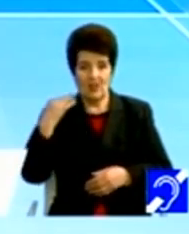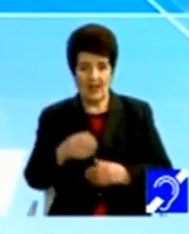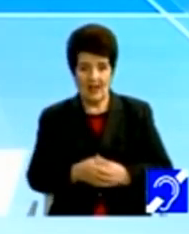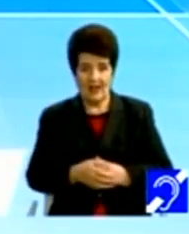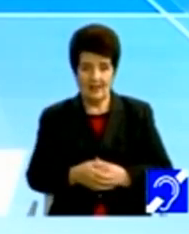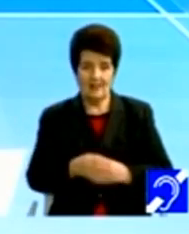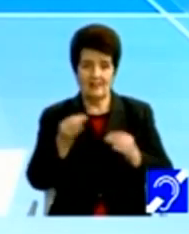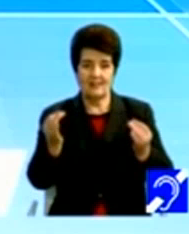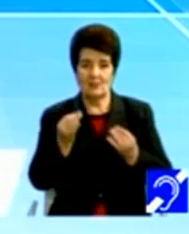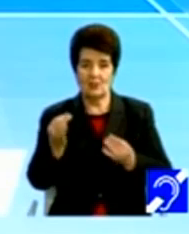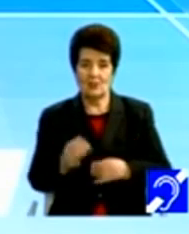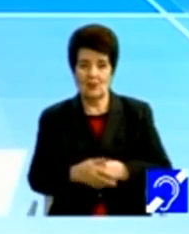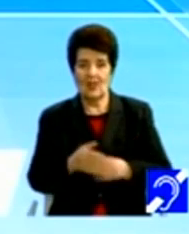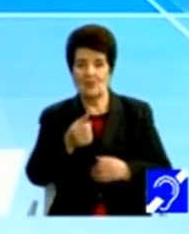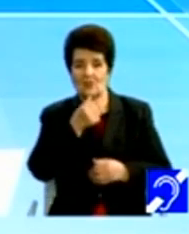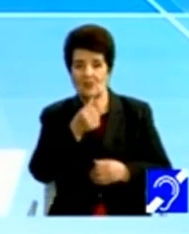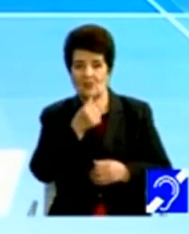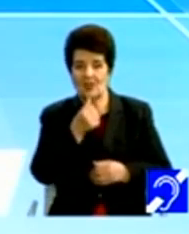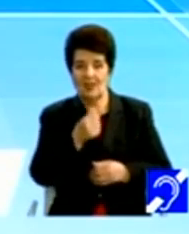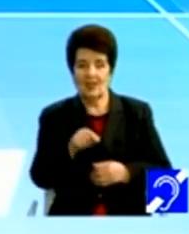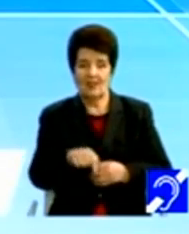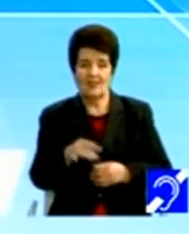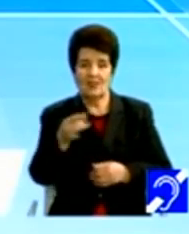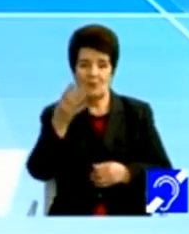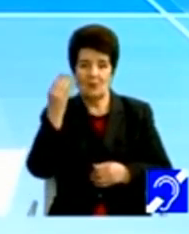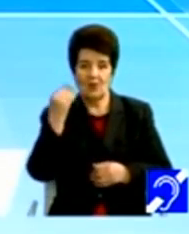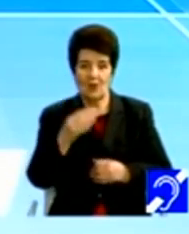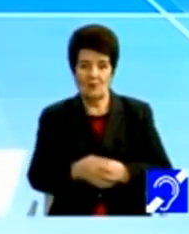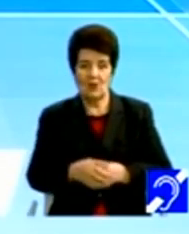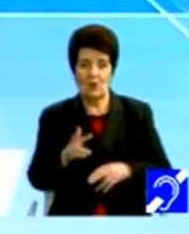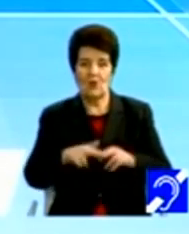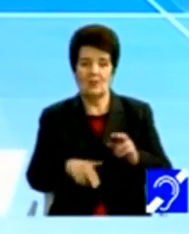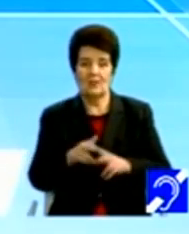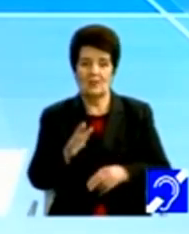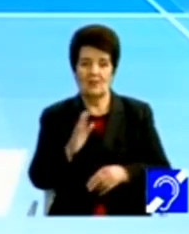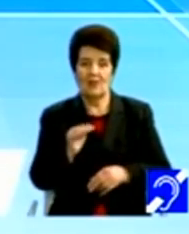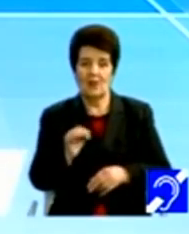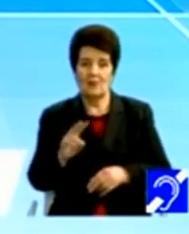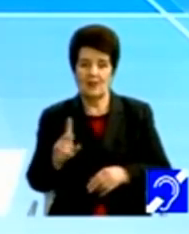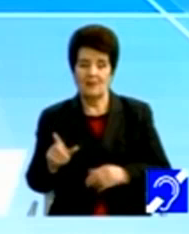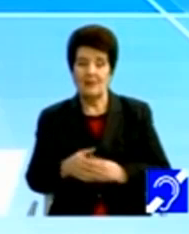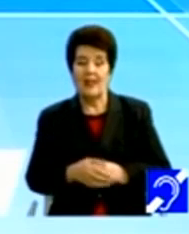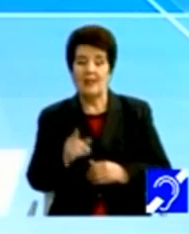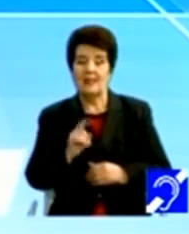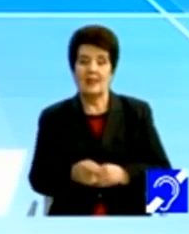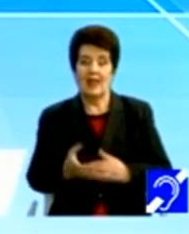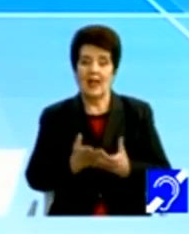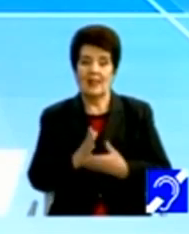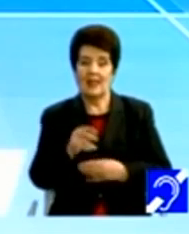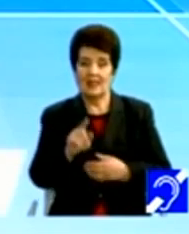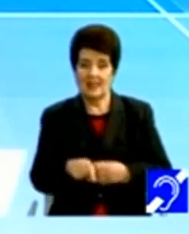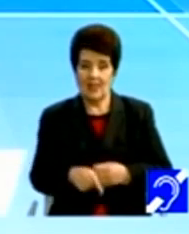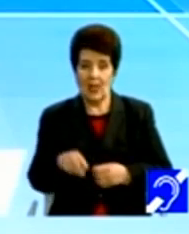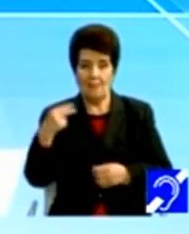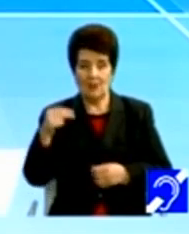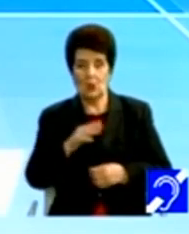scris istorie și de încercat de a face din Republica Moldova o construcție viabilă. Sigur, în calitate de președinte, dar